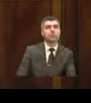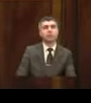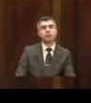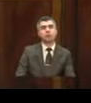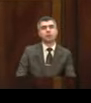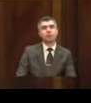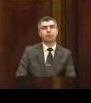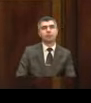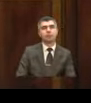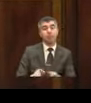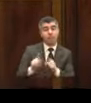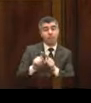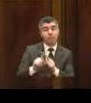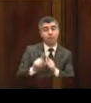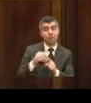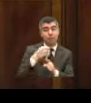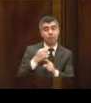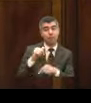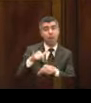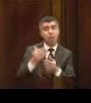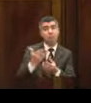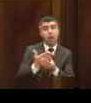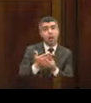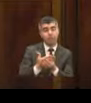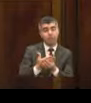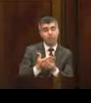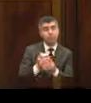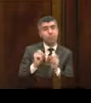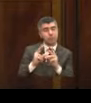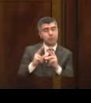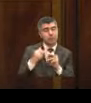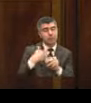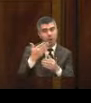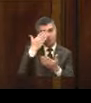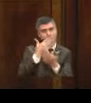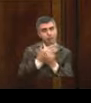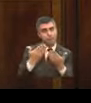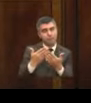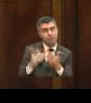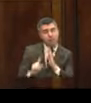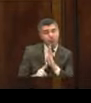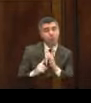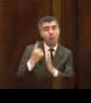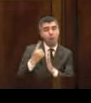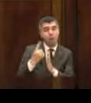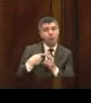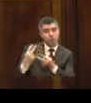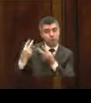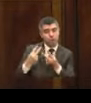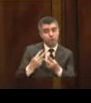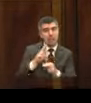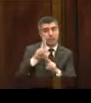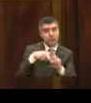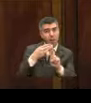الى القضايا اللي هي محليه. انا بالطبع ماشي اول مره تنجاوب على هذا السؤال. انا سبق لي قلت بان